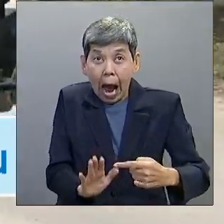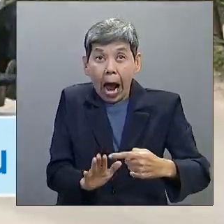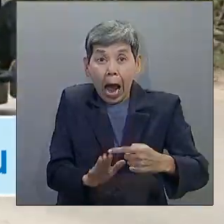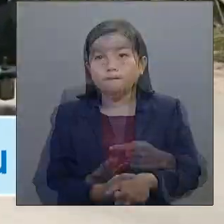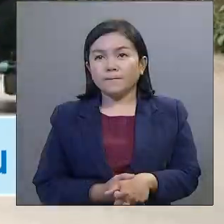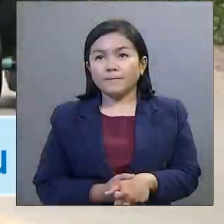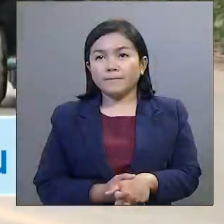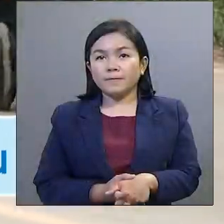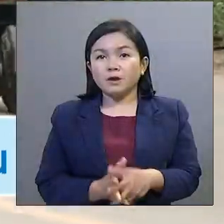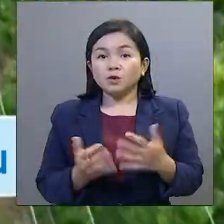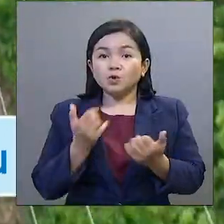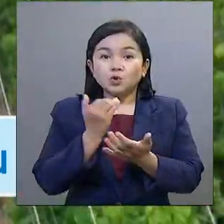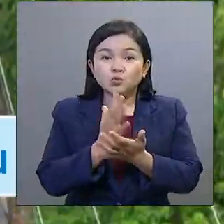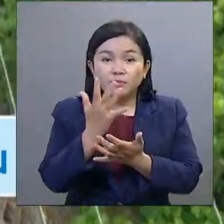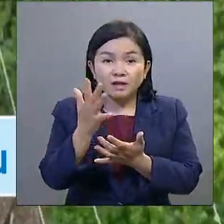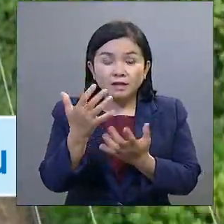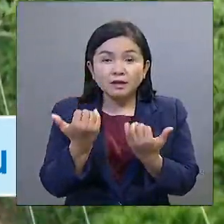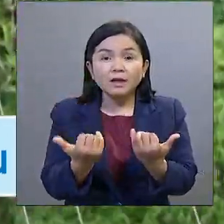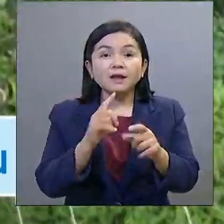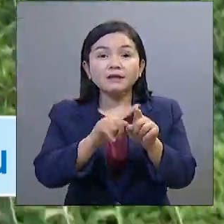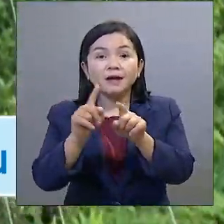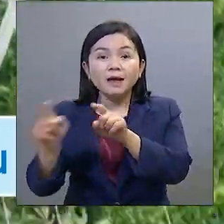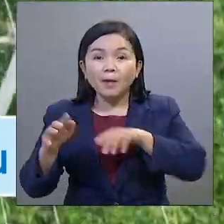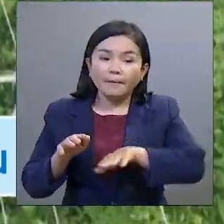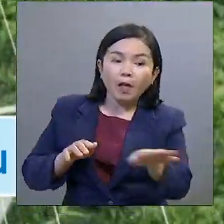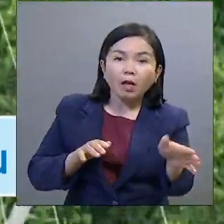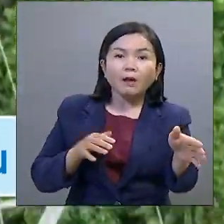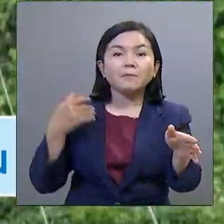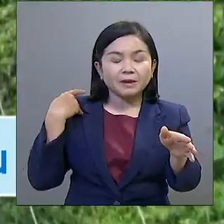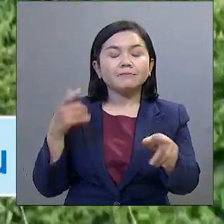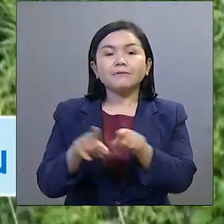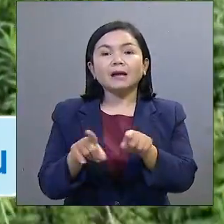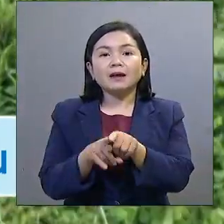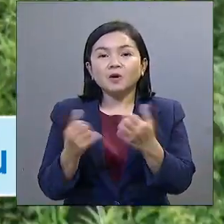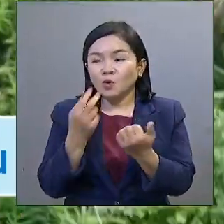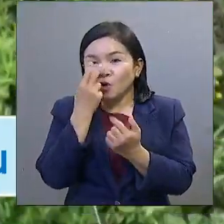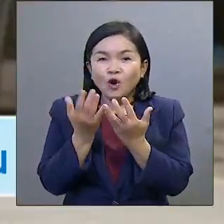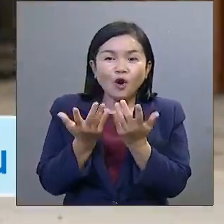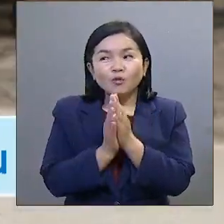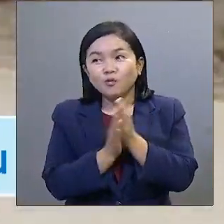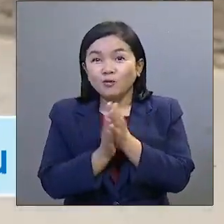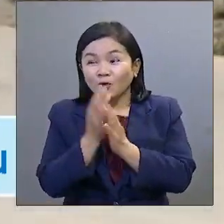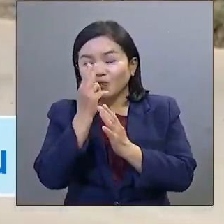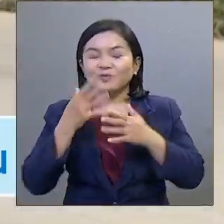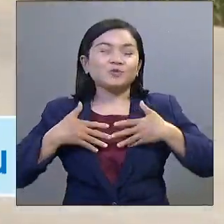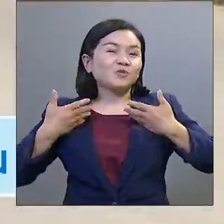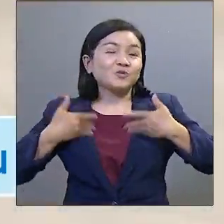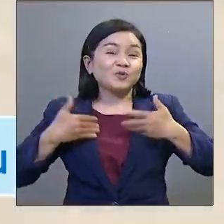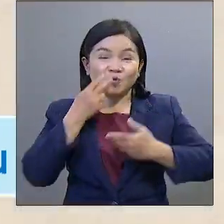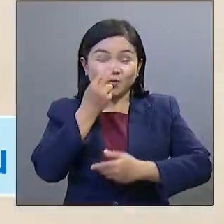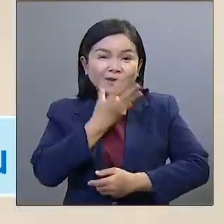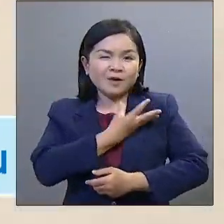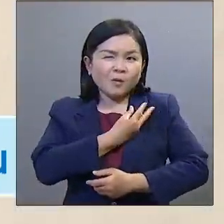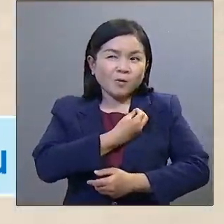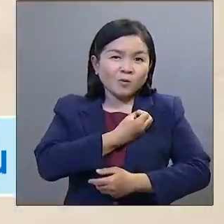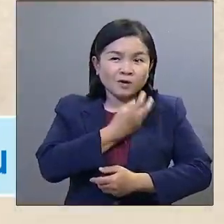ไม่อยู่บางทีเนี่ยไปลงกระเสาข้างทางก็มีเหมือนกันค่ะก็ลุ้นไปเชียร์ไปสร้างความสนุกตื่นเต้นให้กับผู้ที่ม